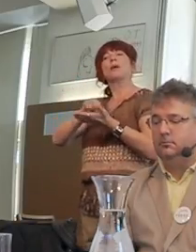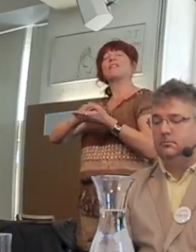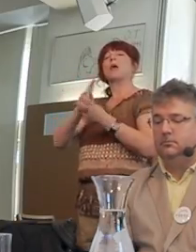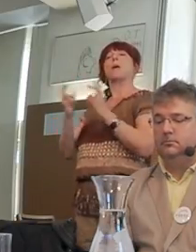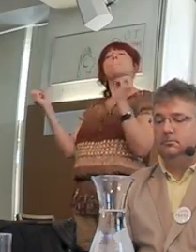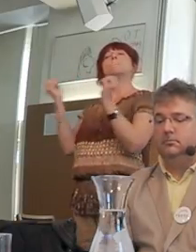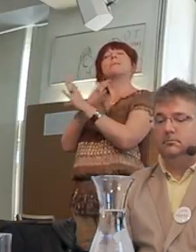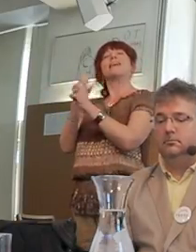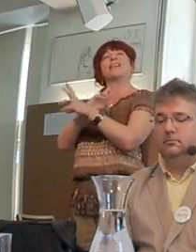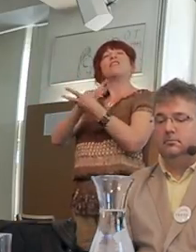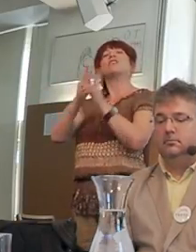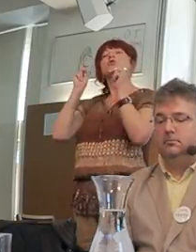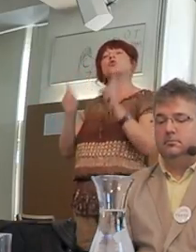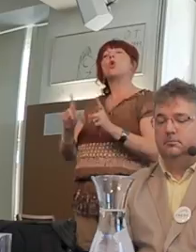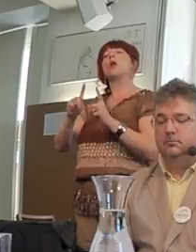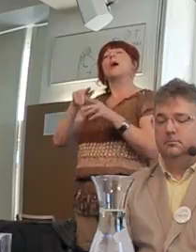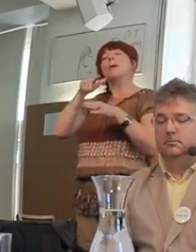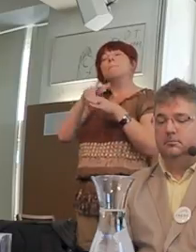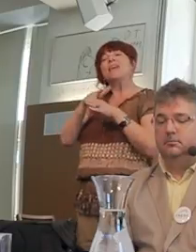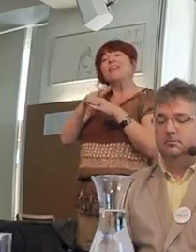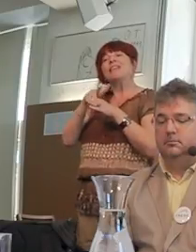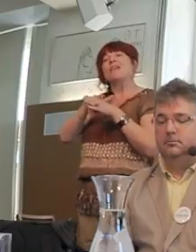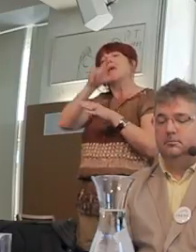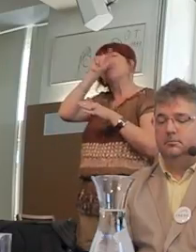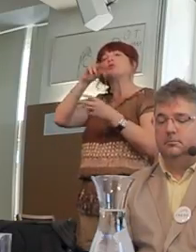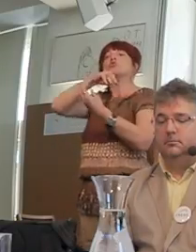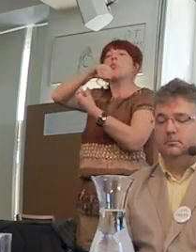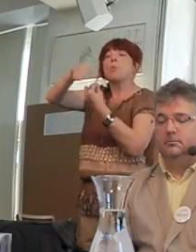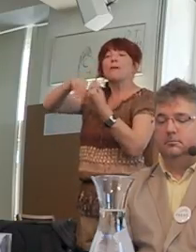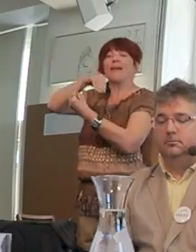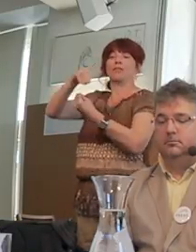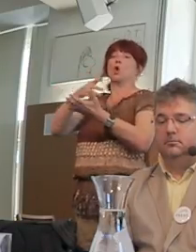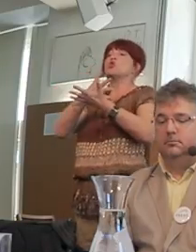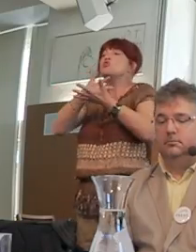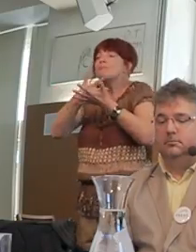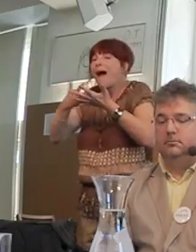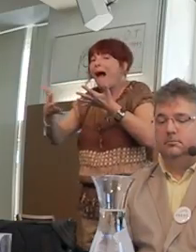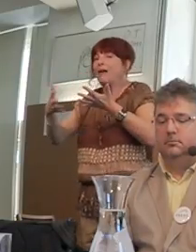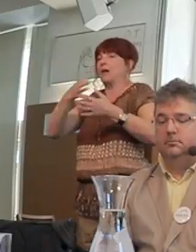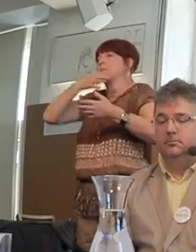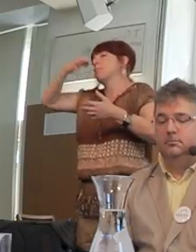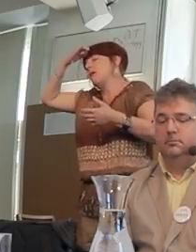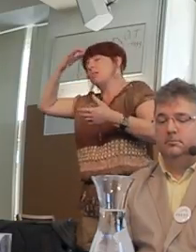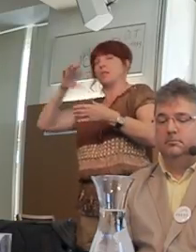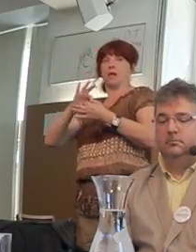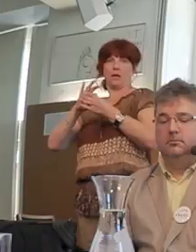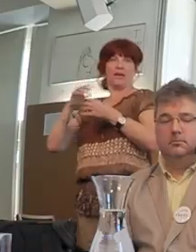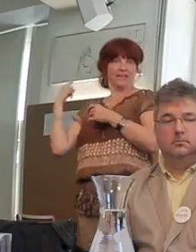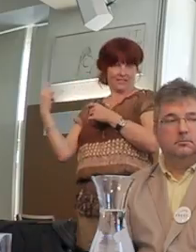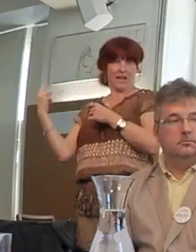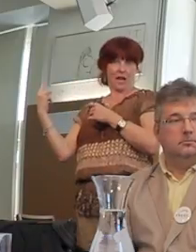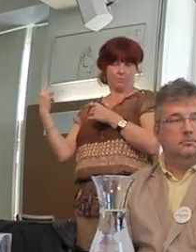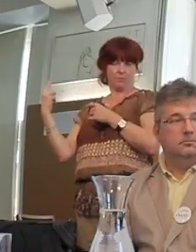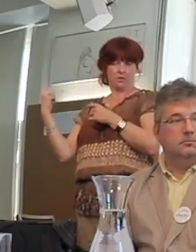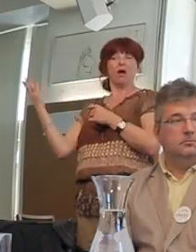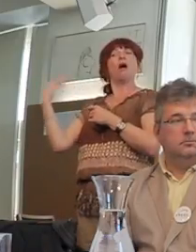mit Behinderung umgehen soll oder mit behinderten Menschen umgehen soll, sprachlich, bildlich etc., hat geschrieben, und das fand ich